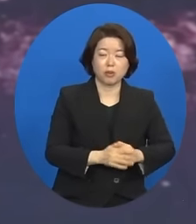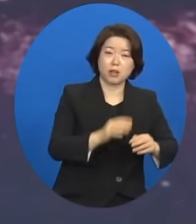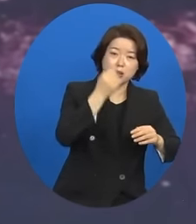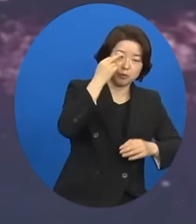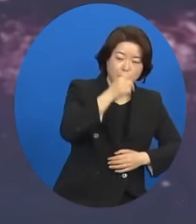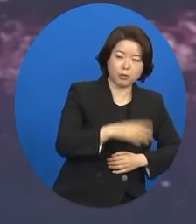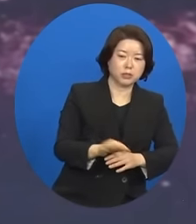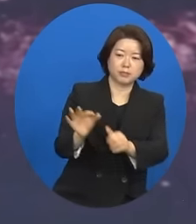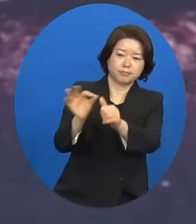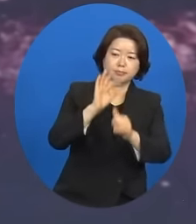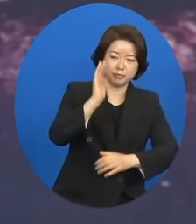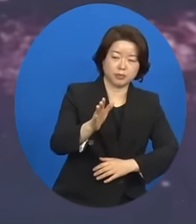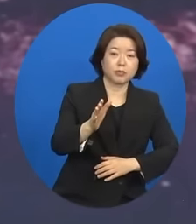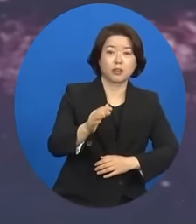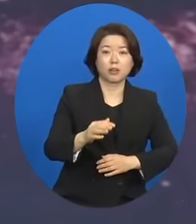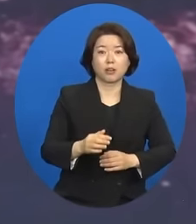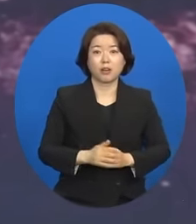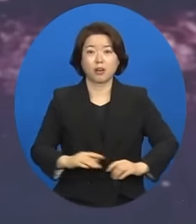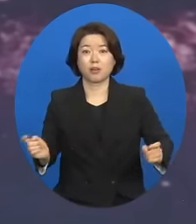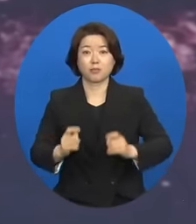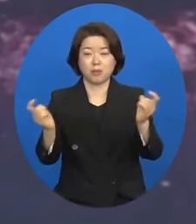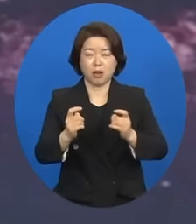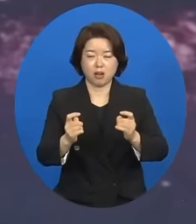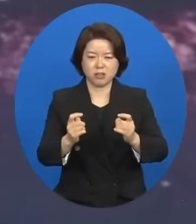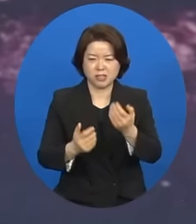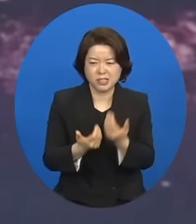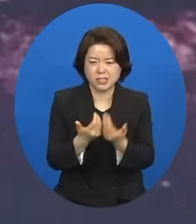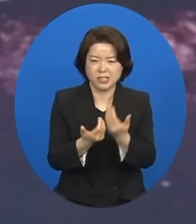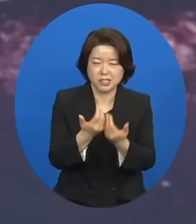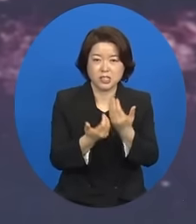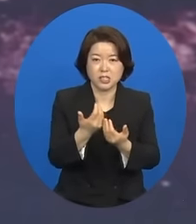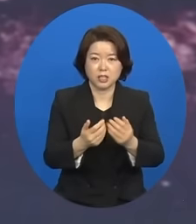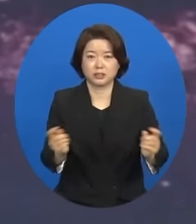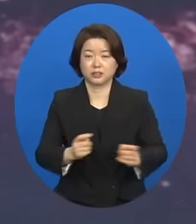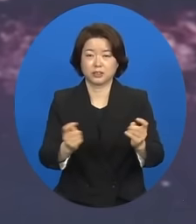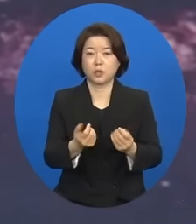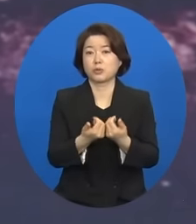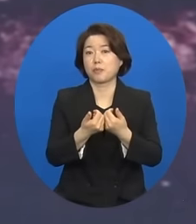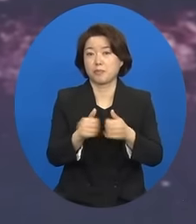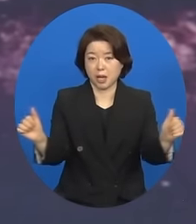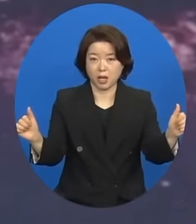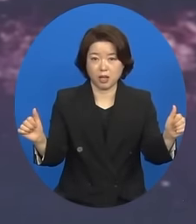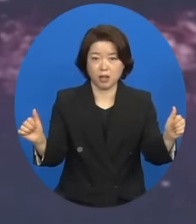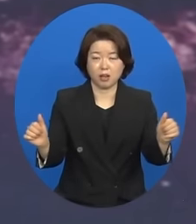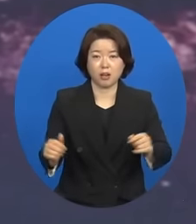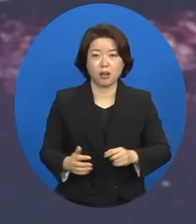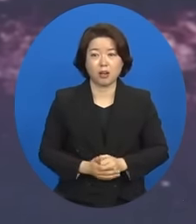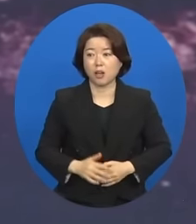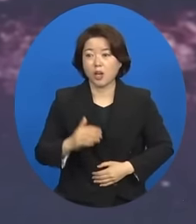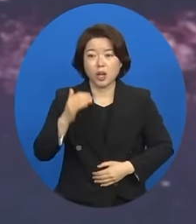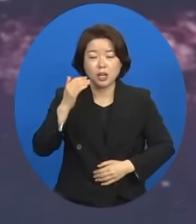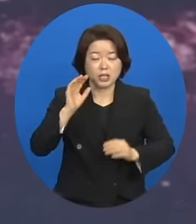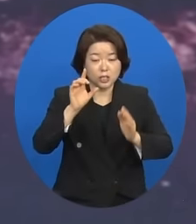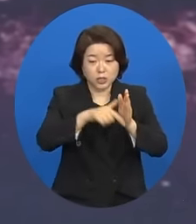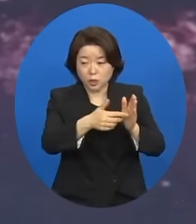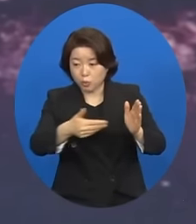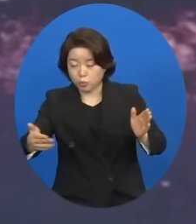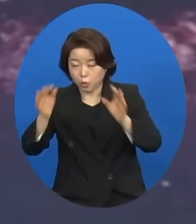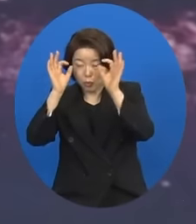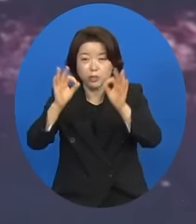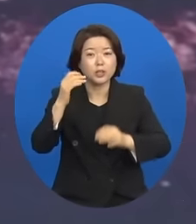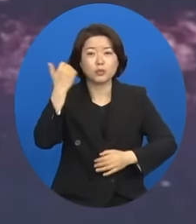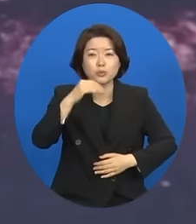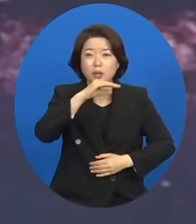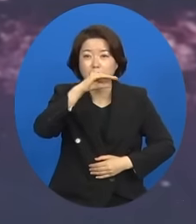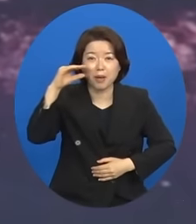마가를 품는 겁니다 이것이 이제 해결이 안 되 결국 갈라서게 된 것을 본 거죠 누가 올랐습니 시간이 지나고 보니까